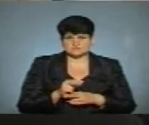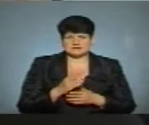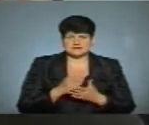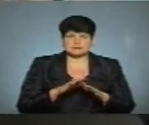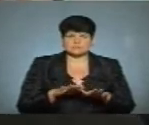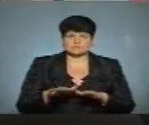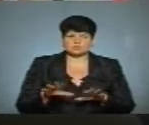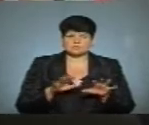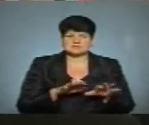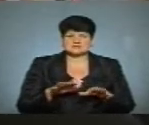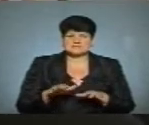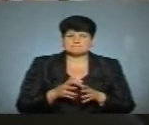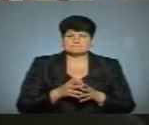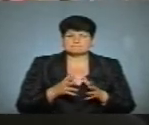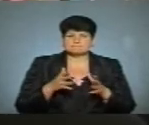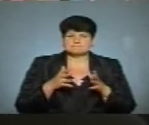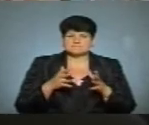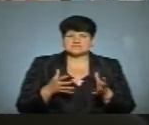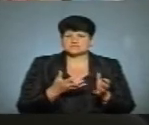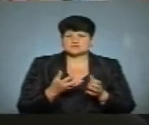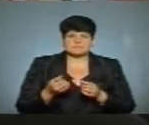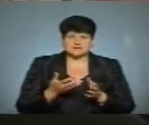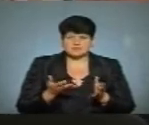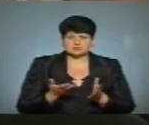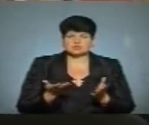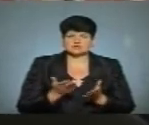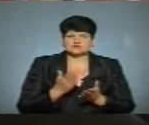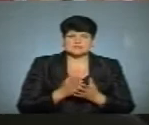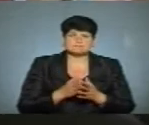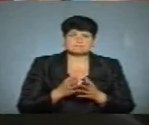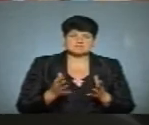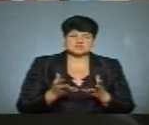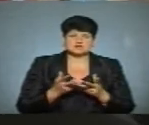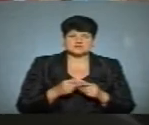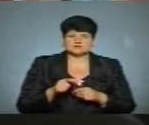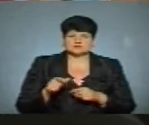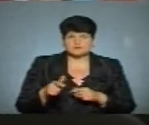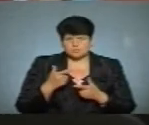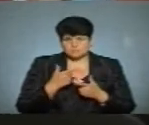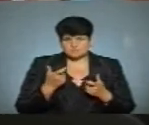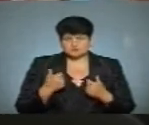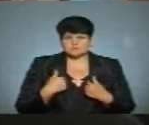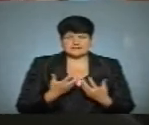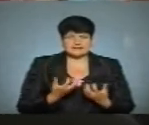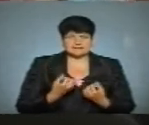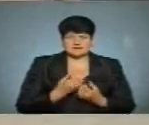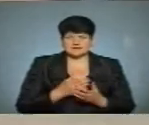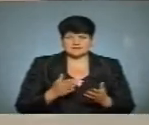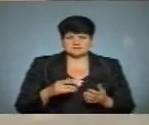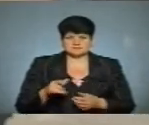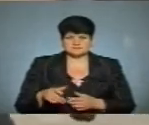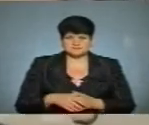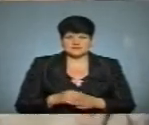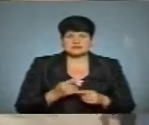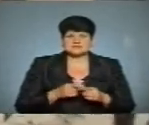посадкові місця. Більше пасажирів не беремо. Якщо є більша кількість пасажирів, попереджають, що ми не беремо пасажирів. А